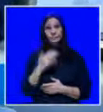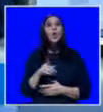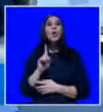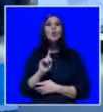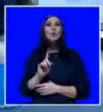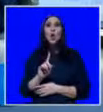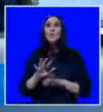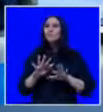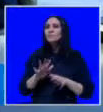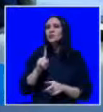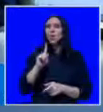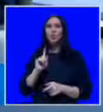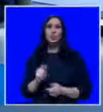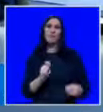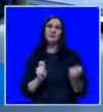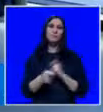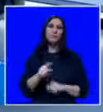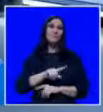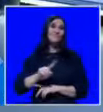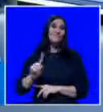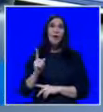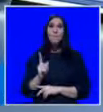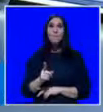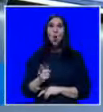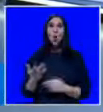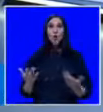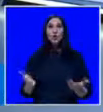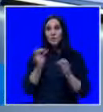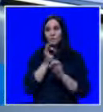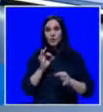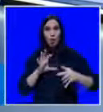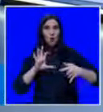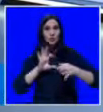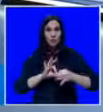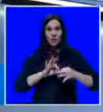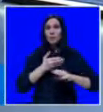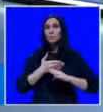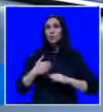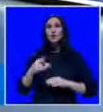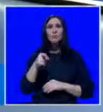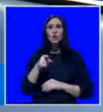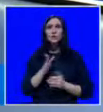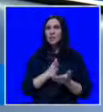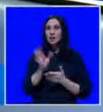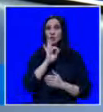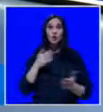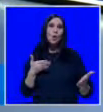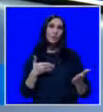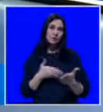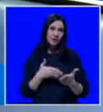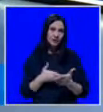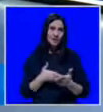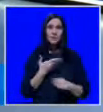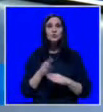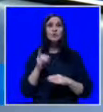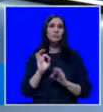Но нещо трябва да се промени. Не може нито сглобката да продължава по този начин, нито опозицията да продължава